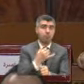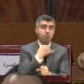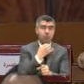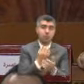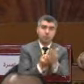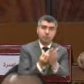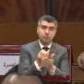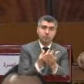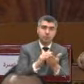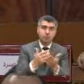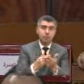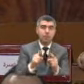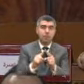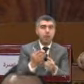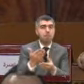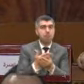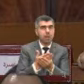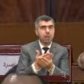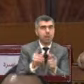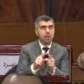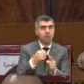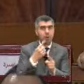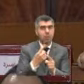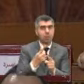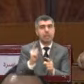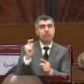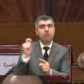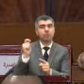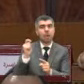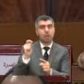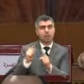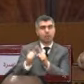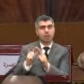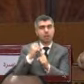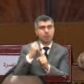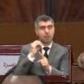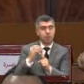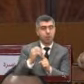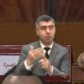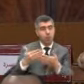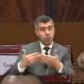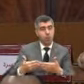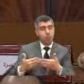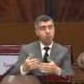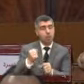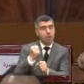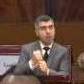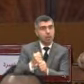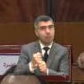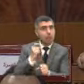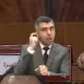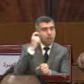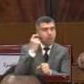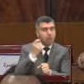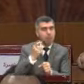متأكد بأنه ملف إلا تبنيتو غادي تنجحوا فيه، وهي حادثة طنجة. سيد الوزير، يجب العمل من اليوم والتفكير مع الجهات